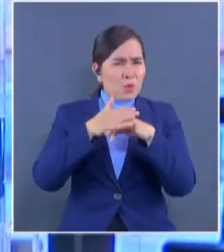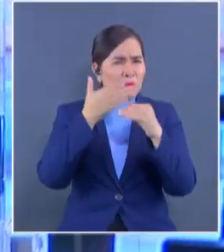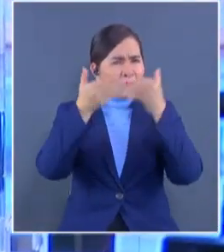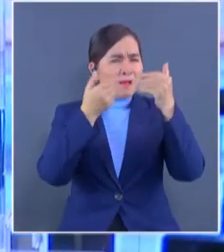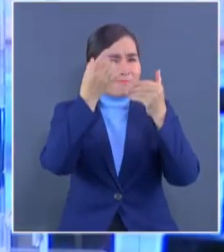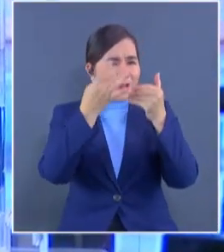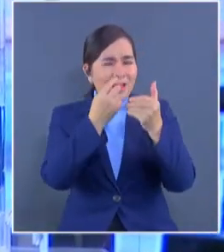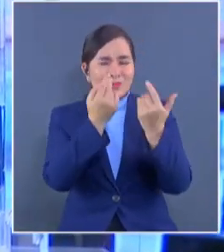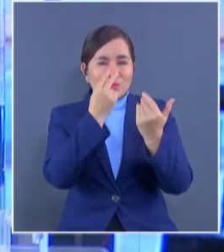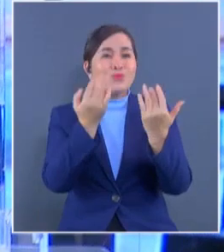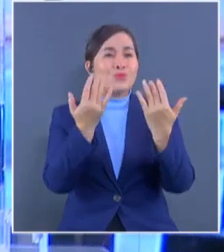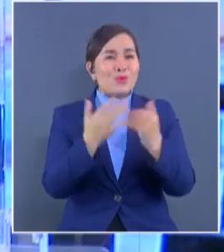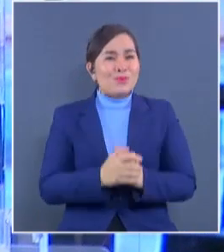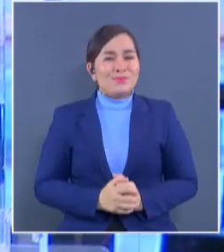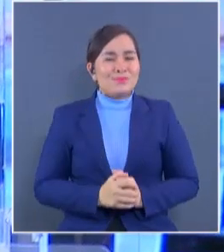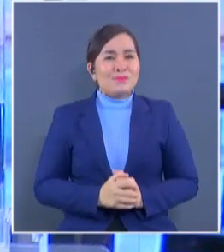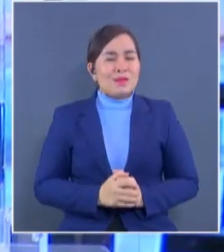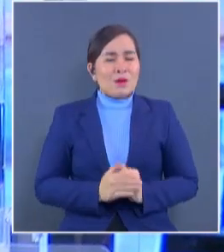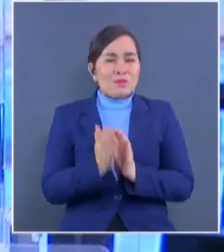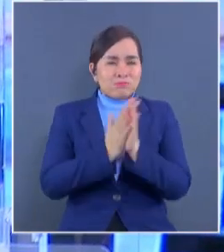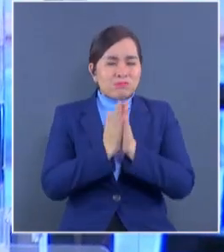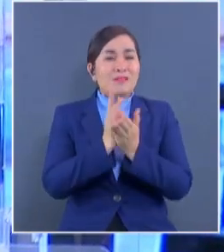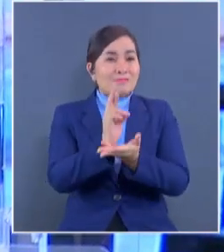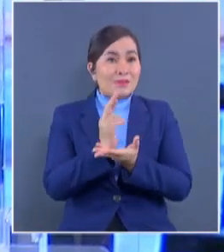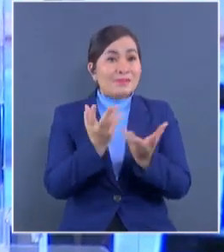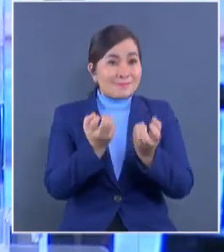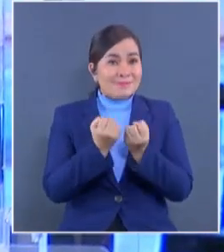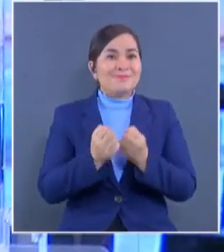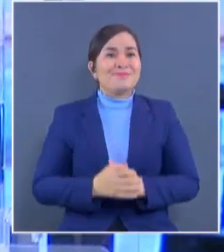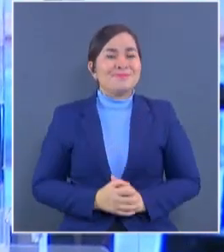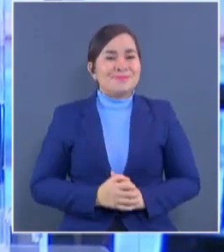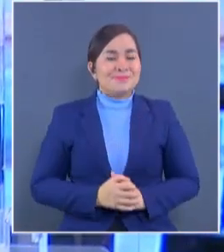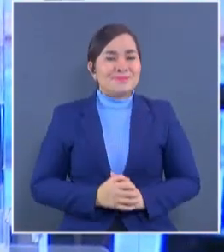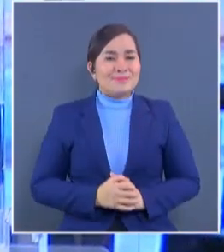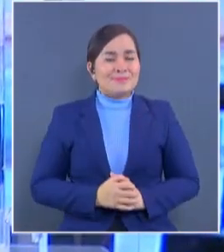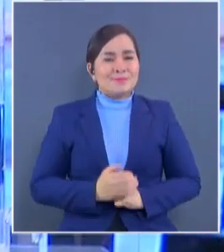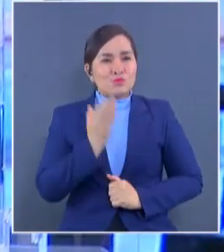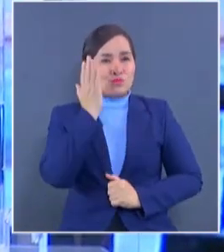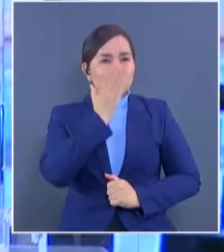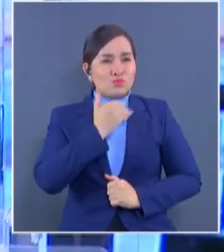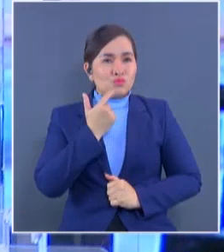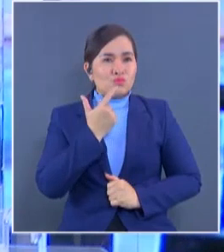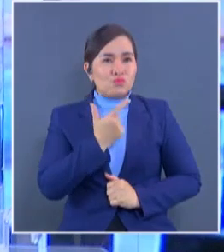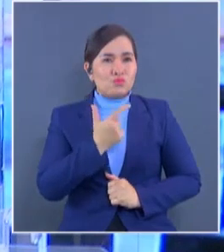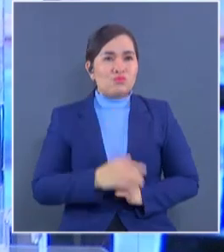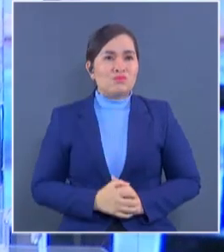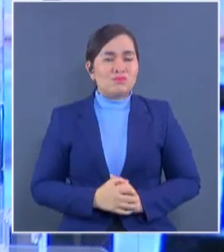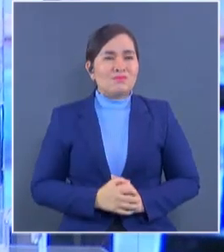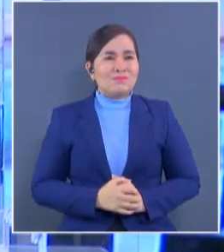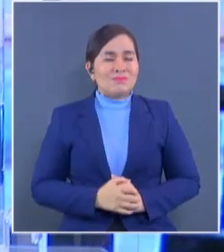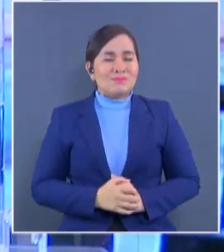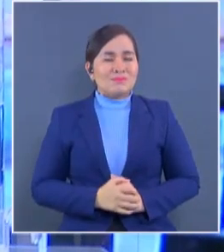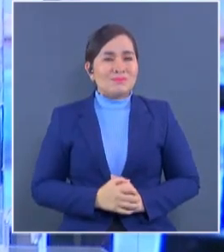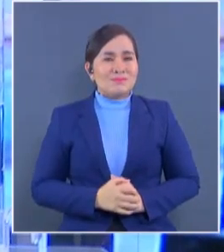ได้ร่วมลุ้นร่วมสนุกเป็นอย่างไรแล้วก็ลุ้นรับรางวัลเป็นเสื้อแจ็คเก็ตตัวนี้นะครับนี่ฮะสวยนะ สวยนะ สวยมากเดี๋ยวแ